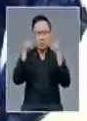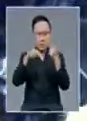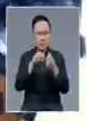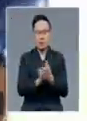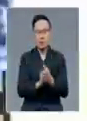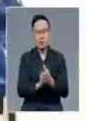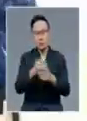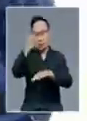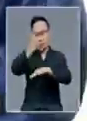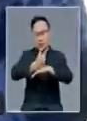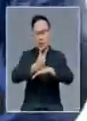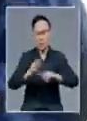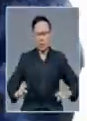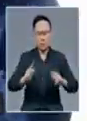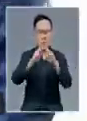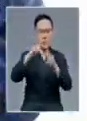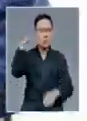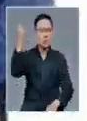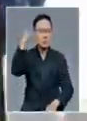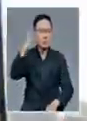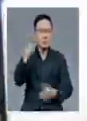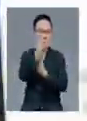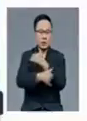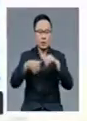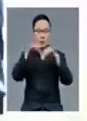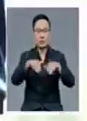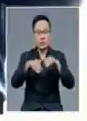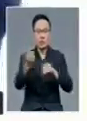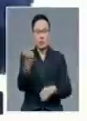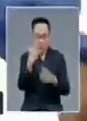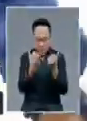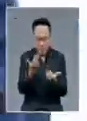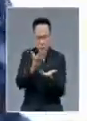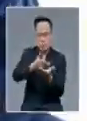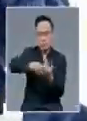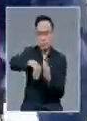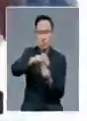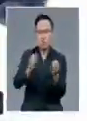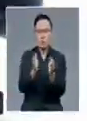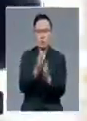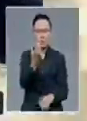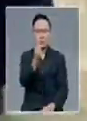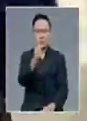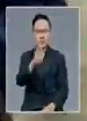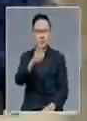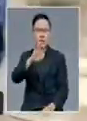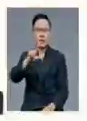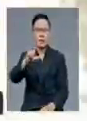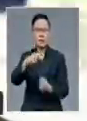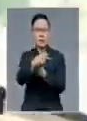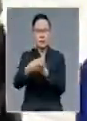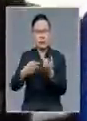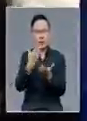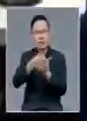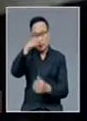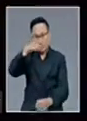แชลเป็นรัฐมนตรีท่องเที่ยวของออสเตรเลียนะคะบอกว่างานนี้เนี่ยน่าจะทำให้มีเงินสะพัดประมาณ14ล้านเหรียญหรือว่า462